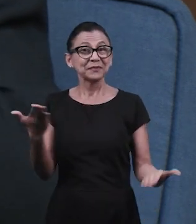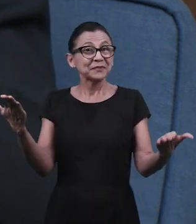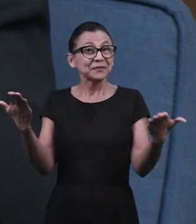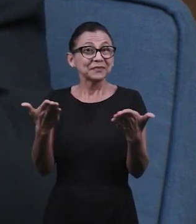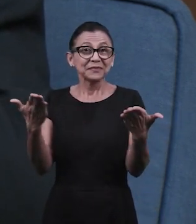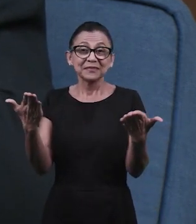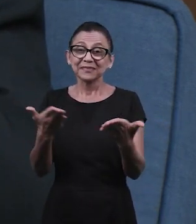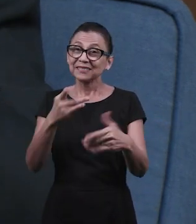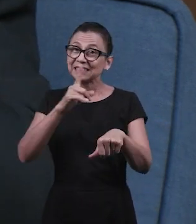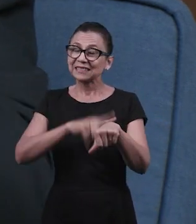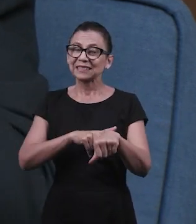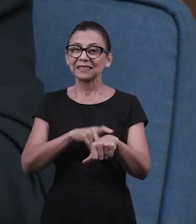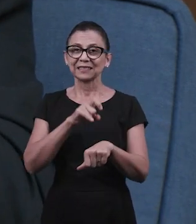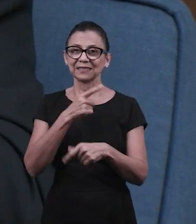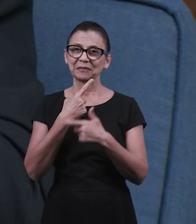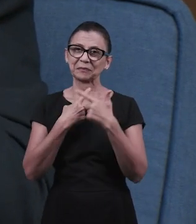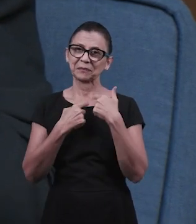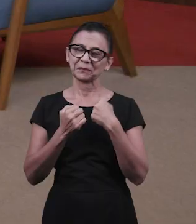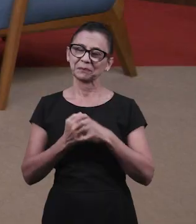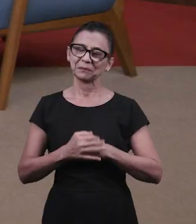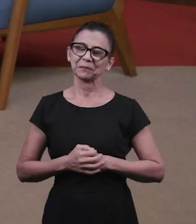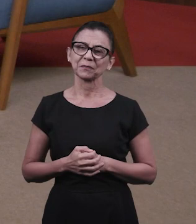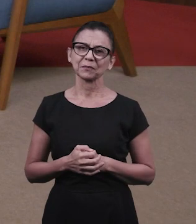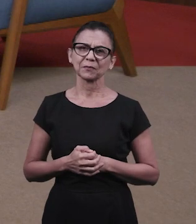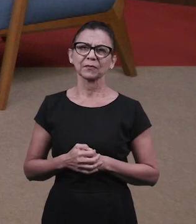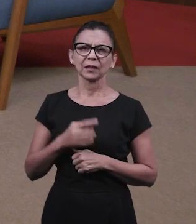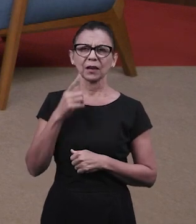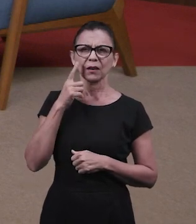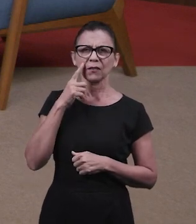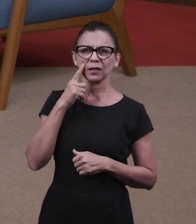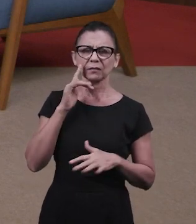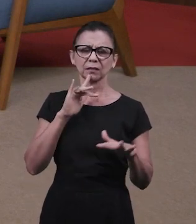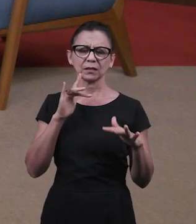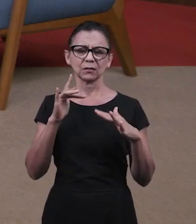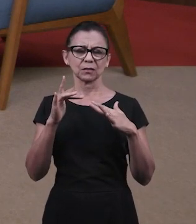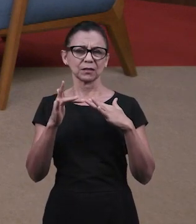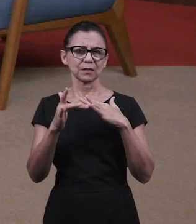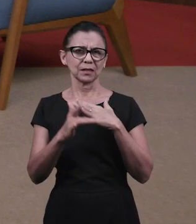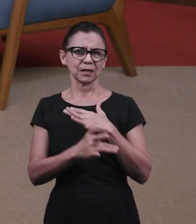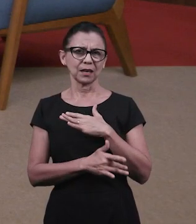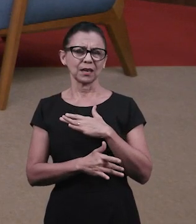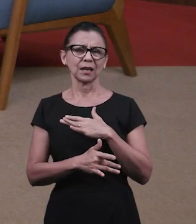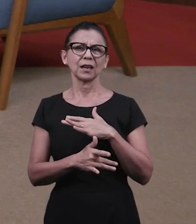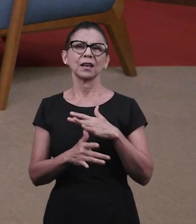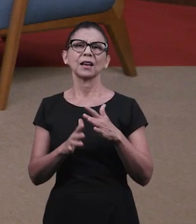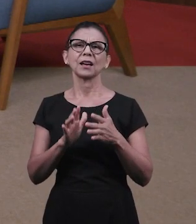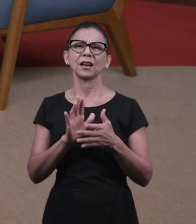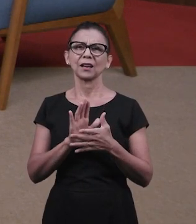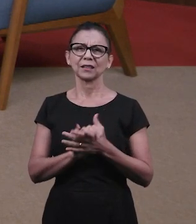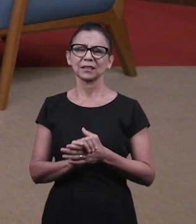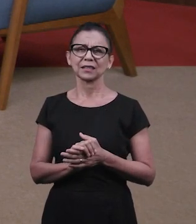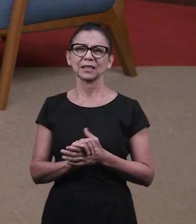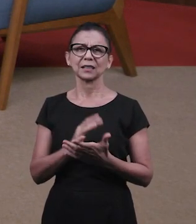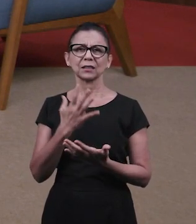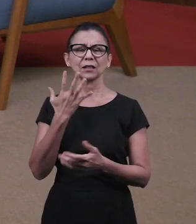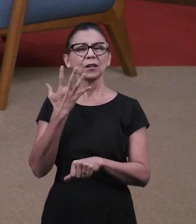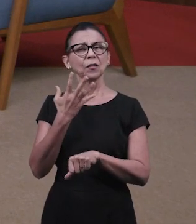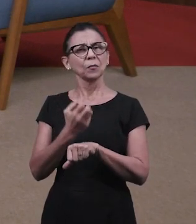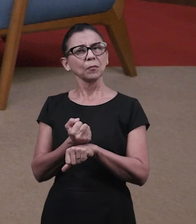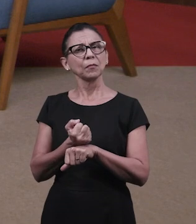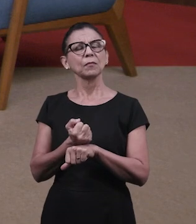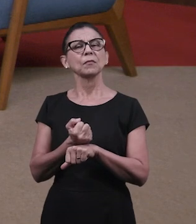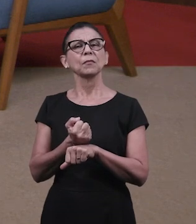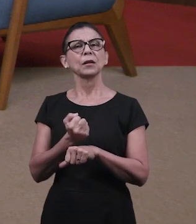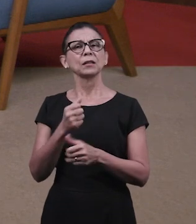appel. Appelez maintenant si vous souhaitez, si vous êtes au Brésil. Accédez aussi nos réseaux